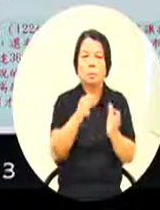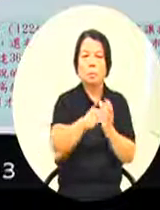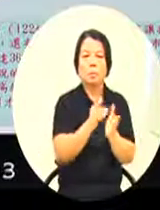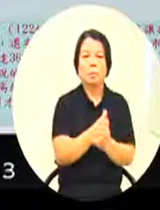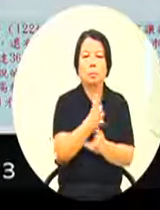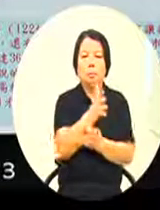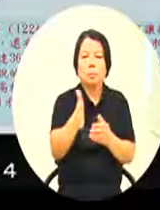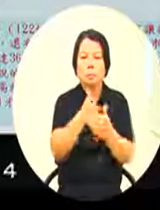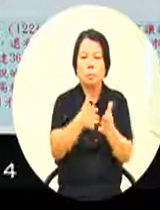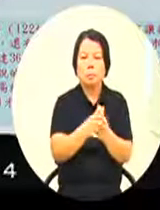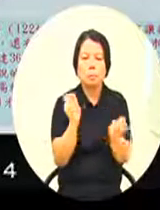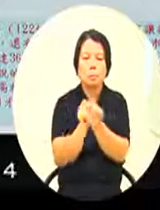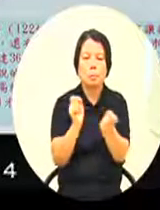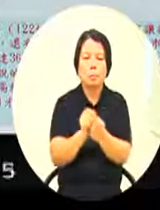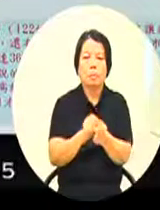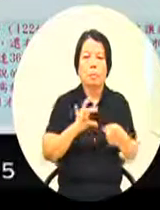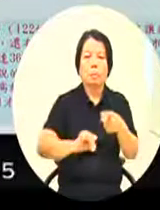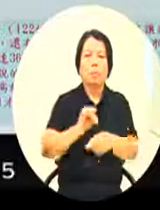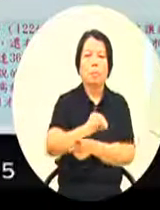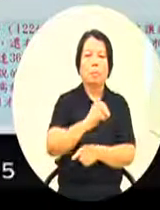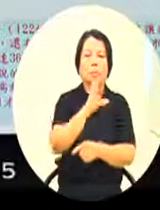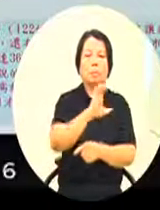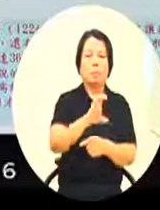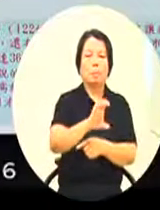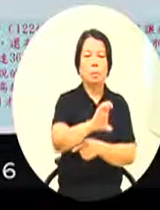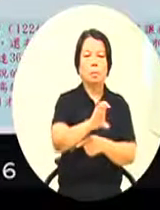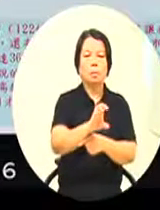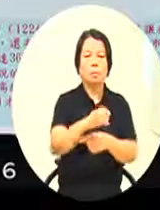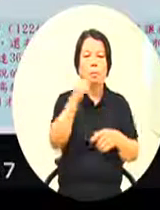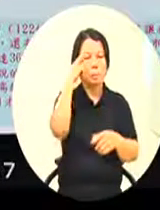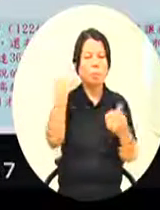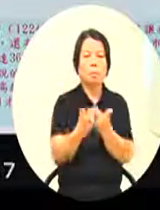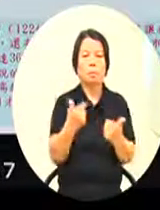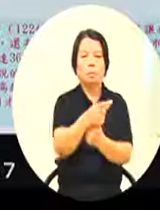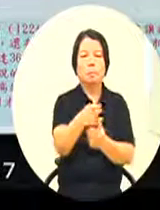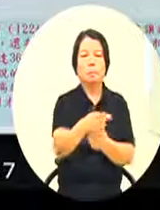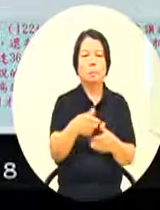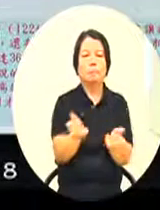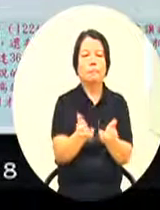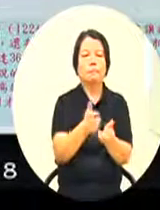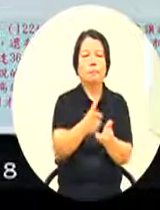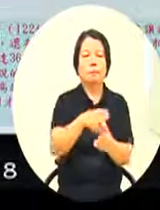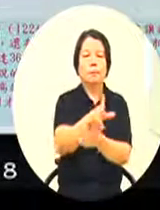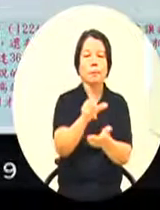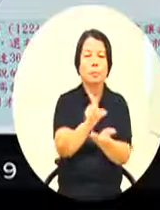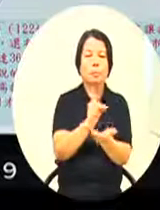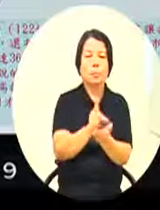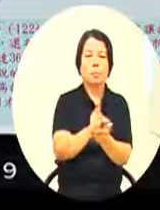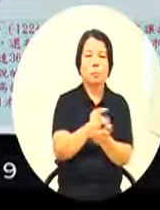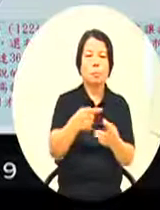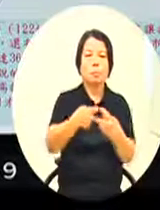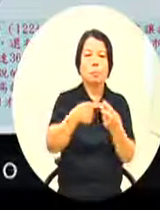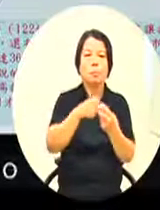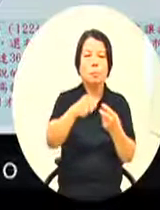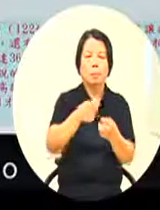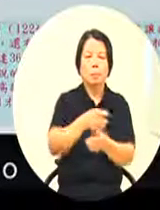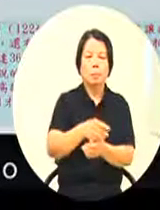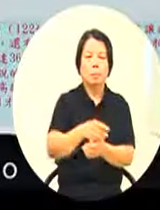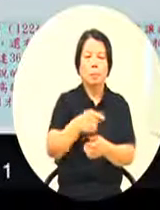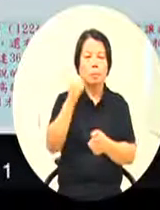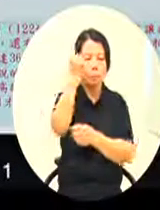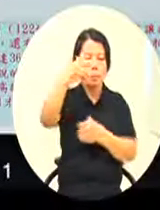竟然有接近高达90%以上反对新建这个图书馆。那这样的民意到底什么才叫代表民意